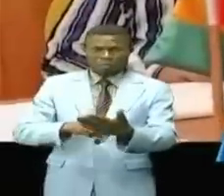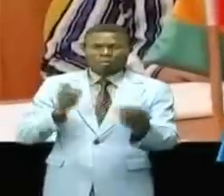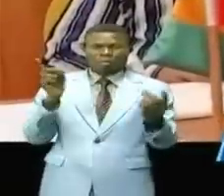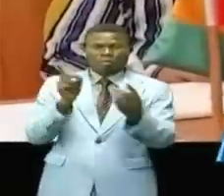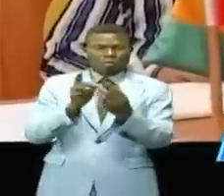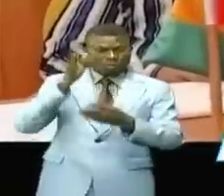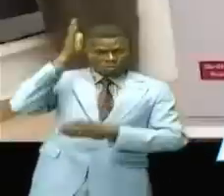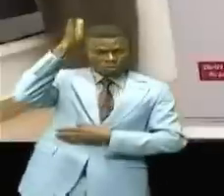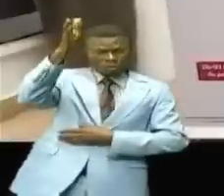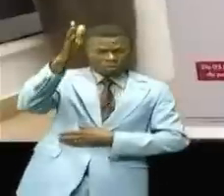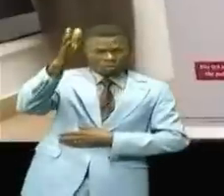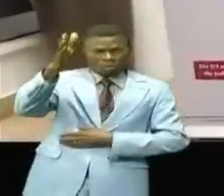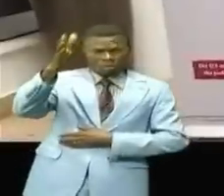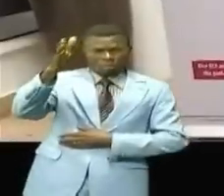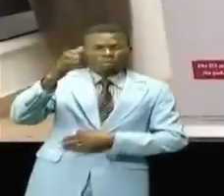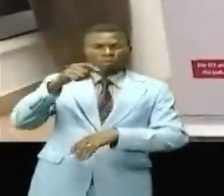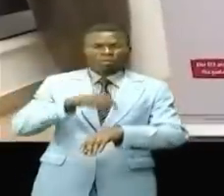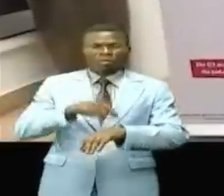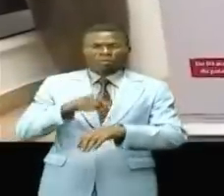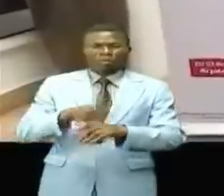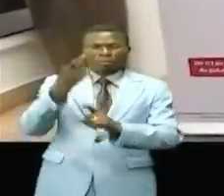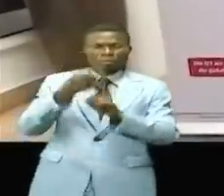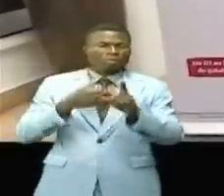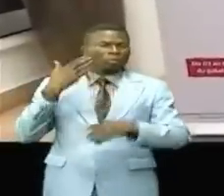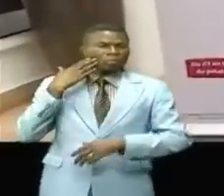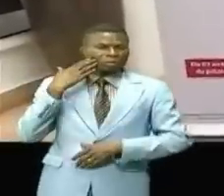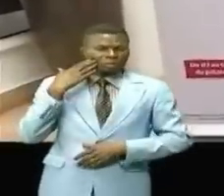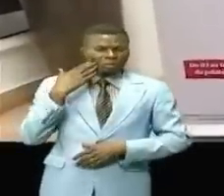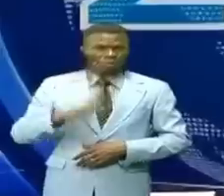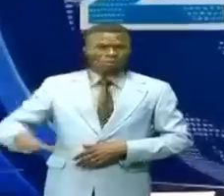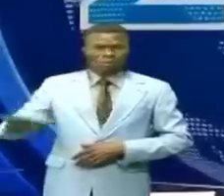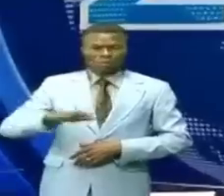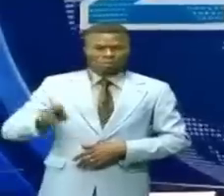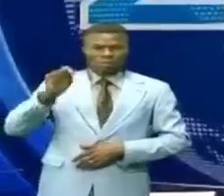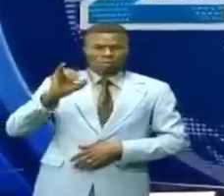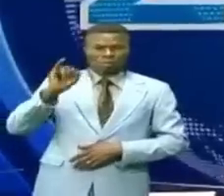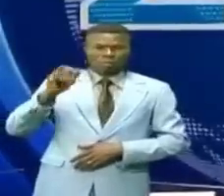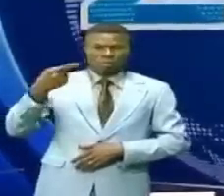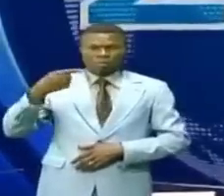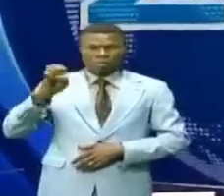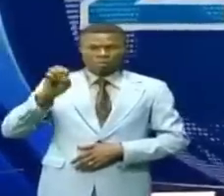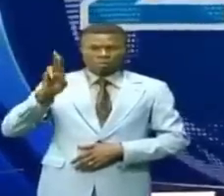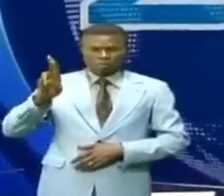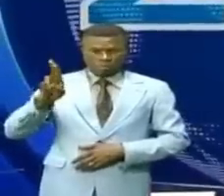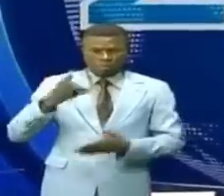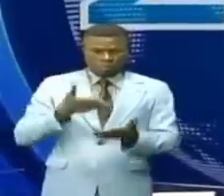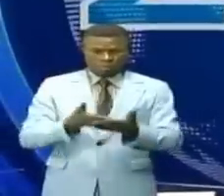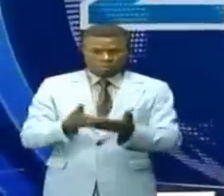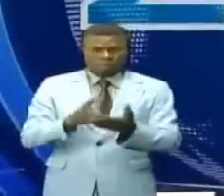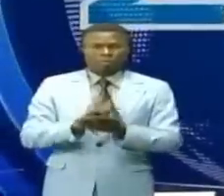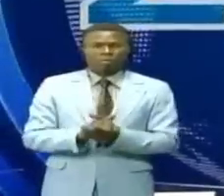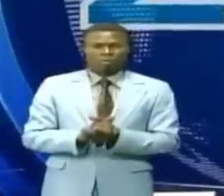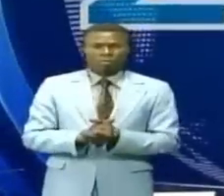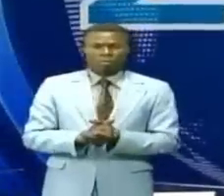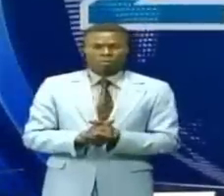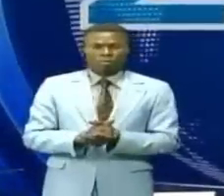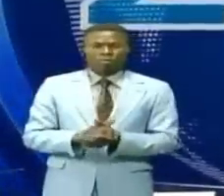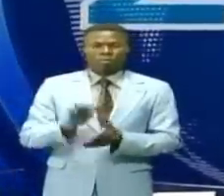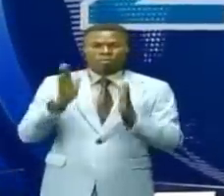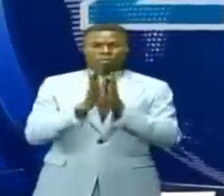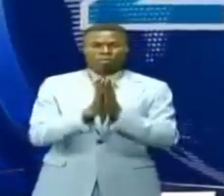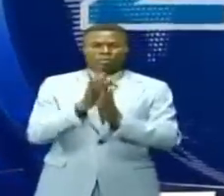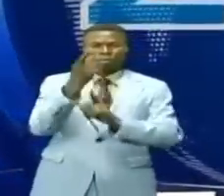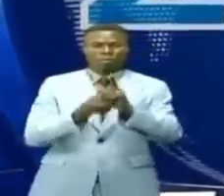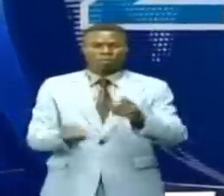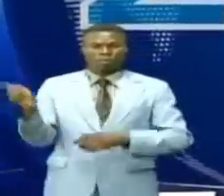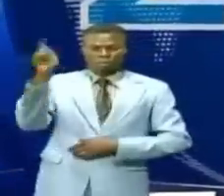pour la 15e conférence est fixé au mois de mai au Niger. C'est retenu le 10 avril. Cette date